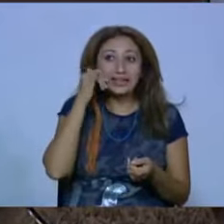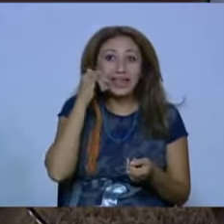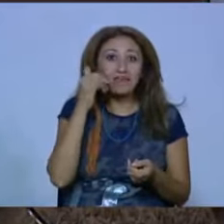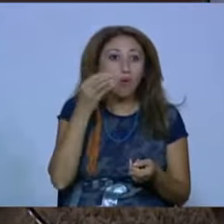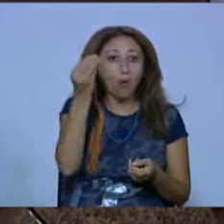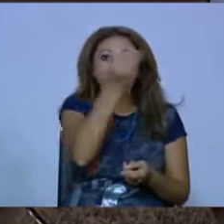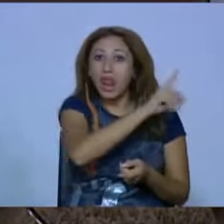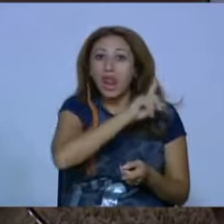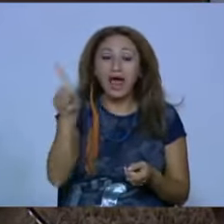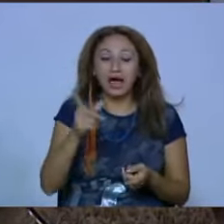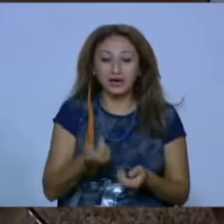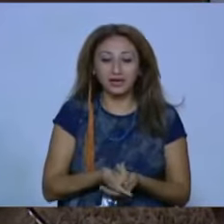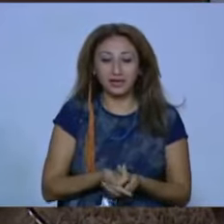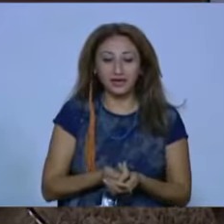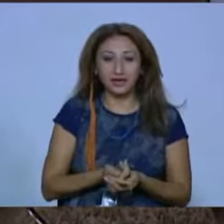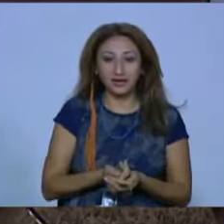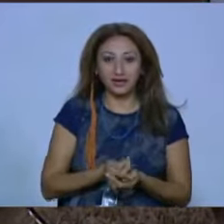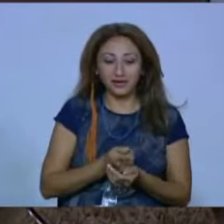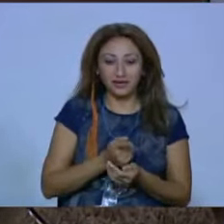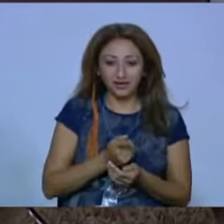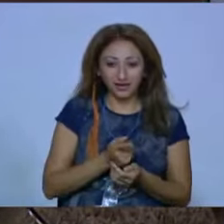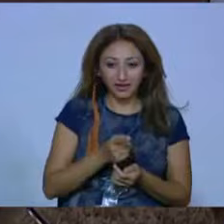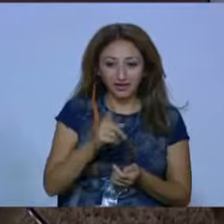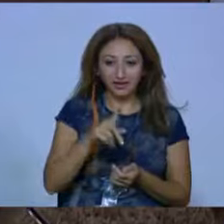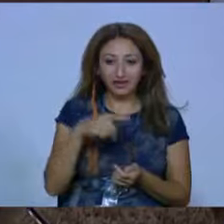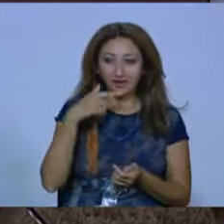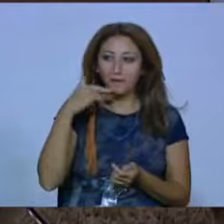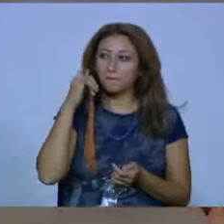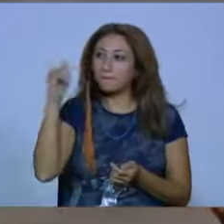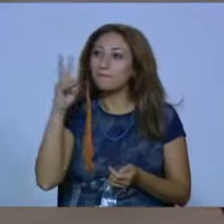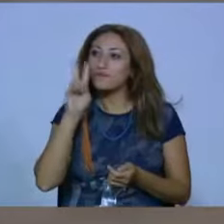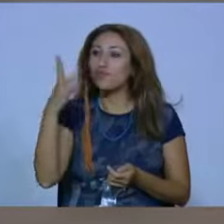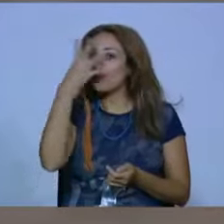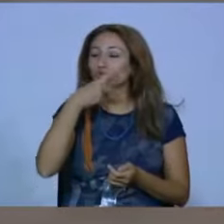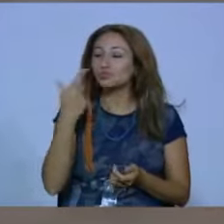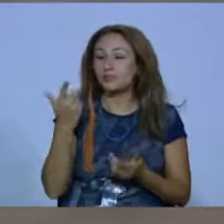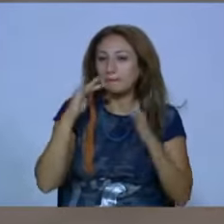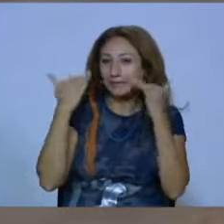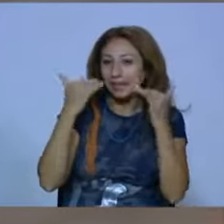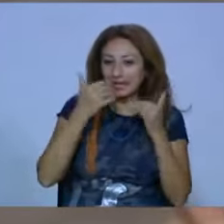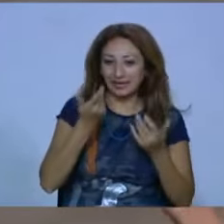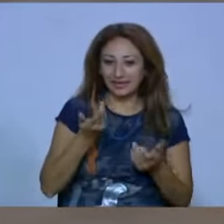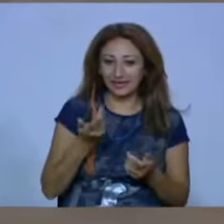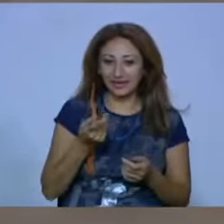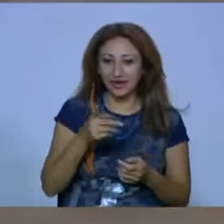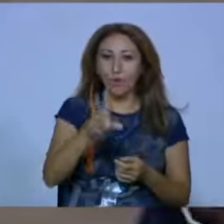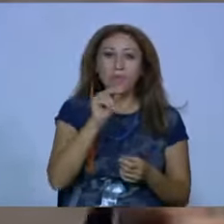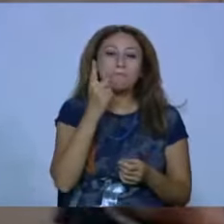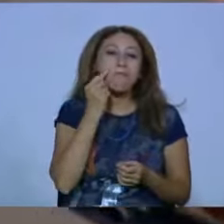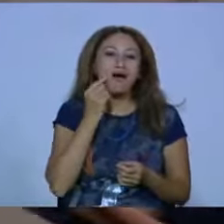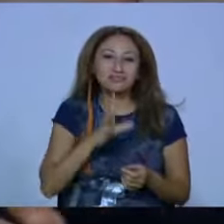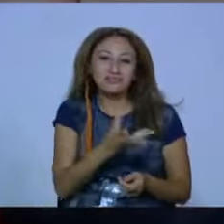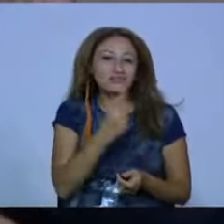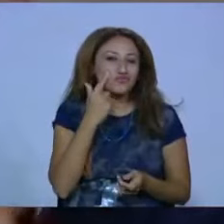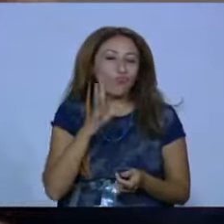وهو انا بكلمه مثلا عن سليمان واشوف رياكشنات سليمان واكلمه عن علاء. انا بحب نغشه، انا كنت